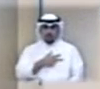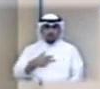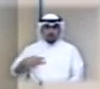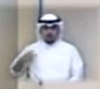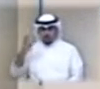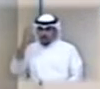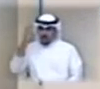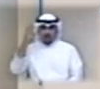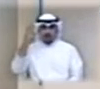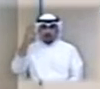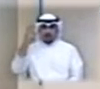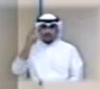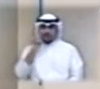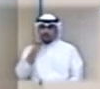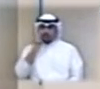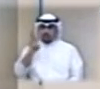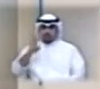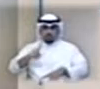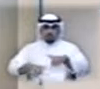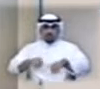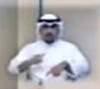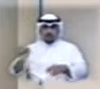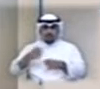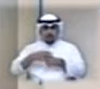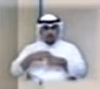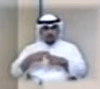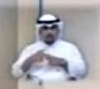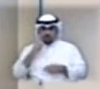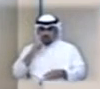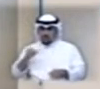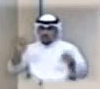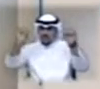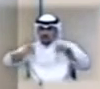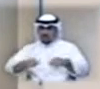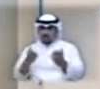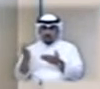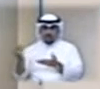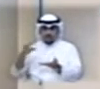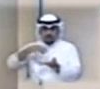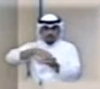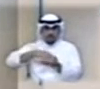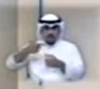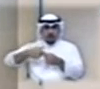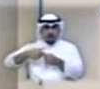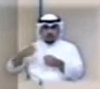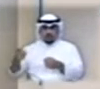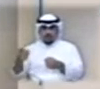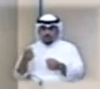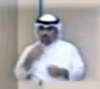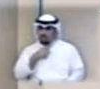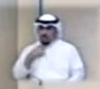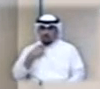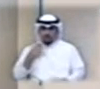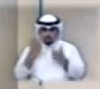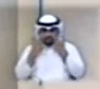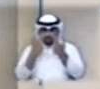الوزراء ورفضه تعريض مصالح البلاد للضرر والمساس بالمرافق الحيوية بها في سبيل مصالح خاصة